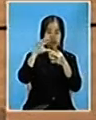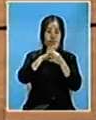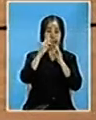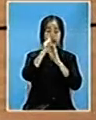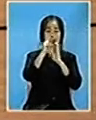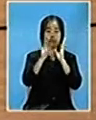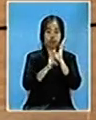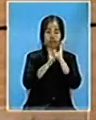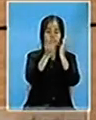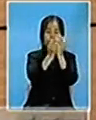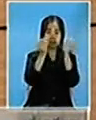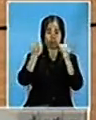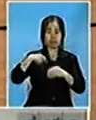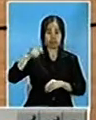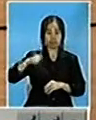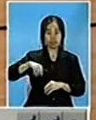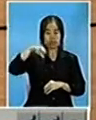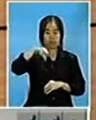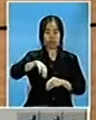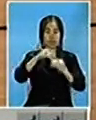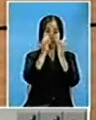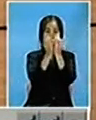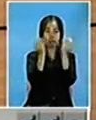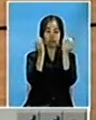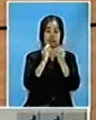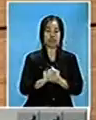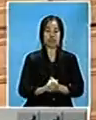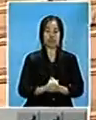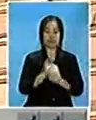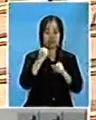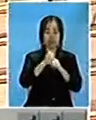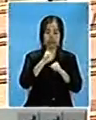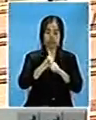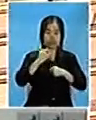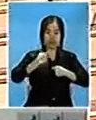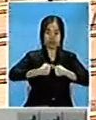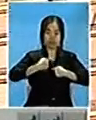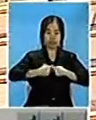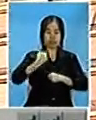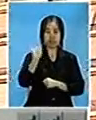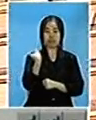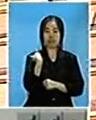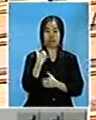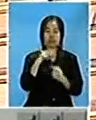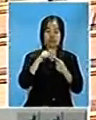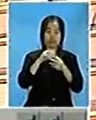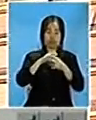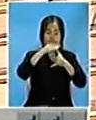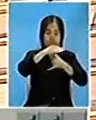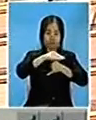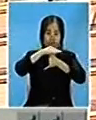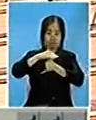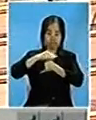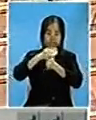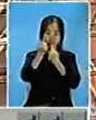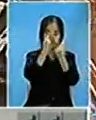กฎหมายรัฐธรรมนูญและศาลรัฐธรรมนูญจึงทำให้ท่านต้องทำงานด้วยความยากลำบากภายใต้แรงกดดันและ